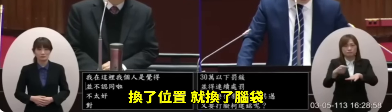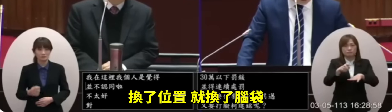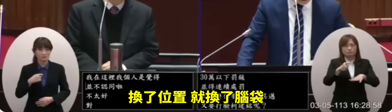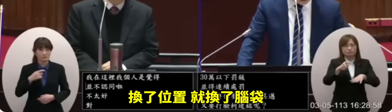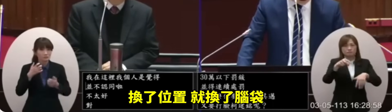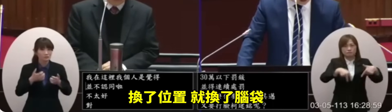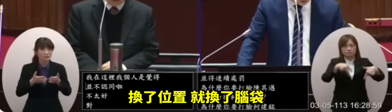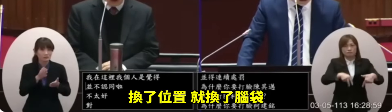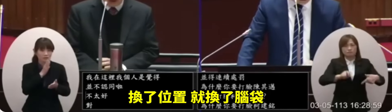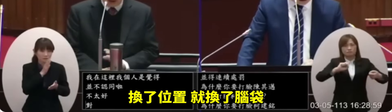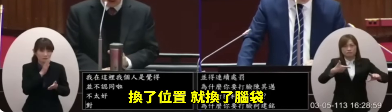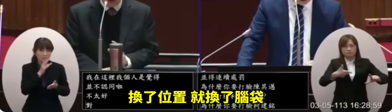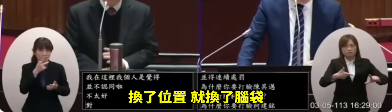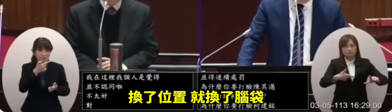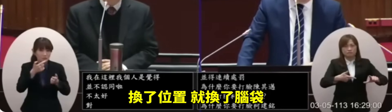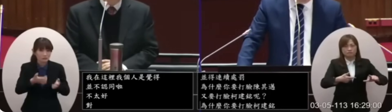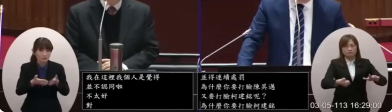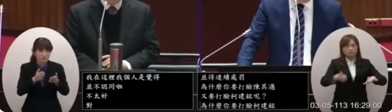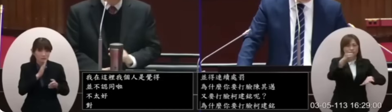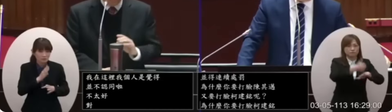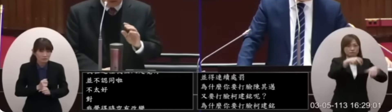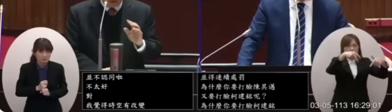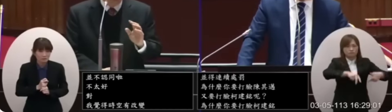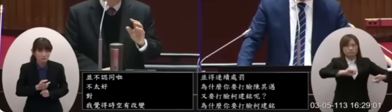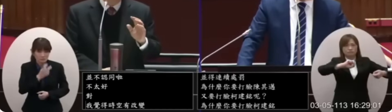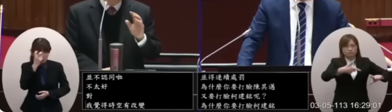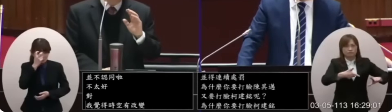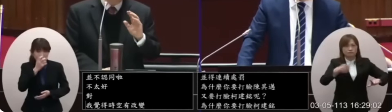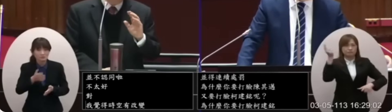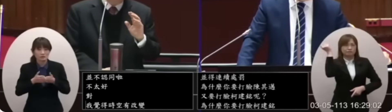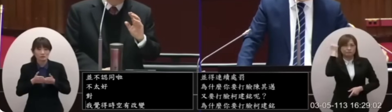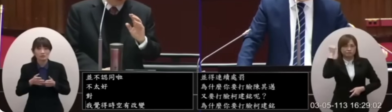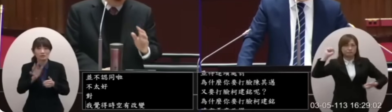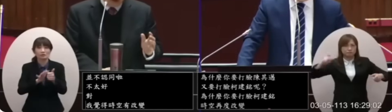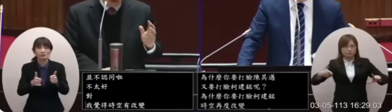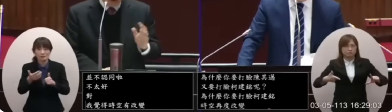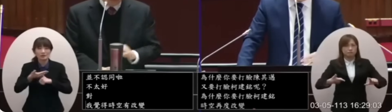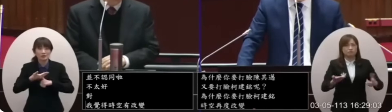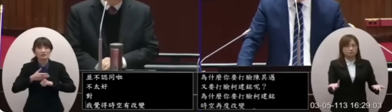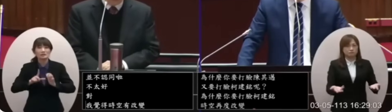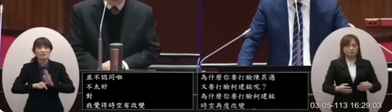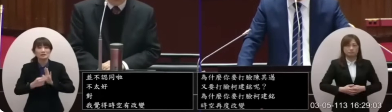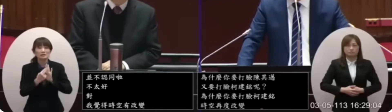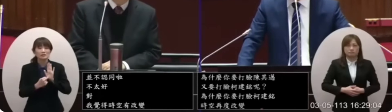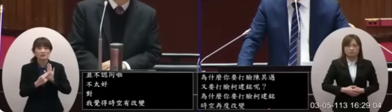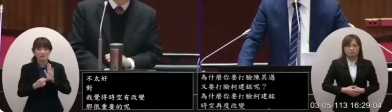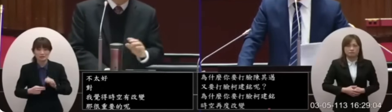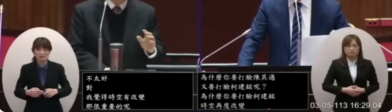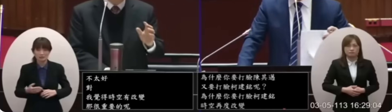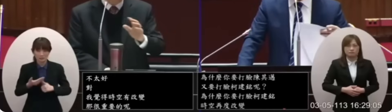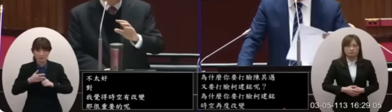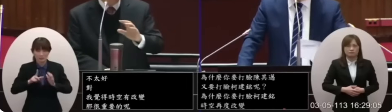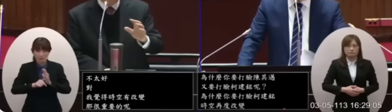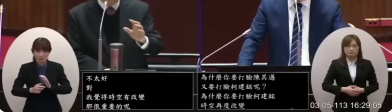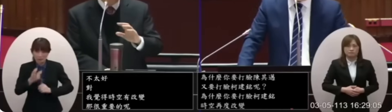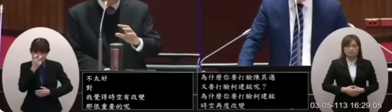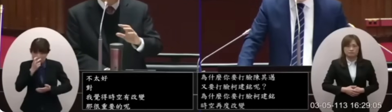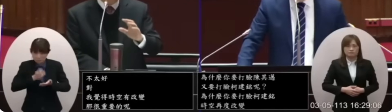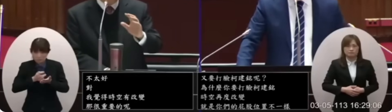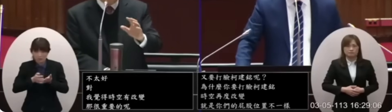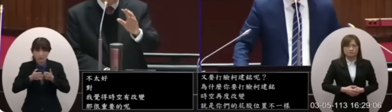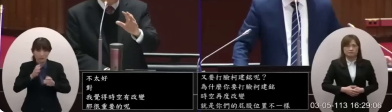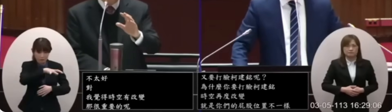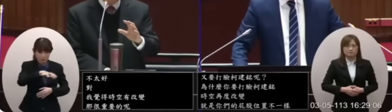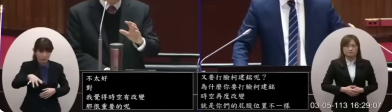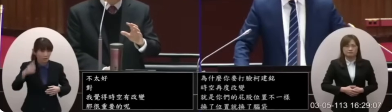重要。 换了位置就换了脑袋。 审慎严厉了，我讲完哈，我们需要审慎严厉哈，来听取各方的意